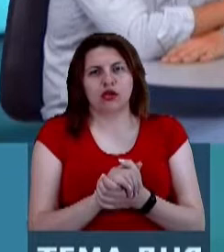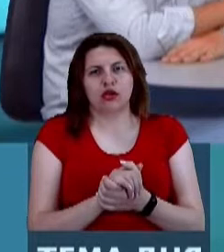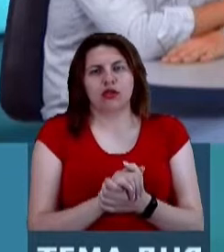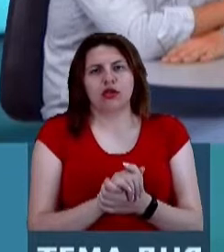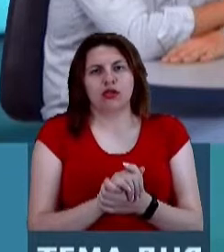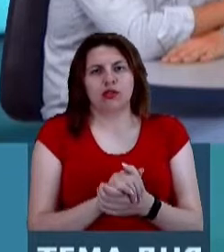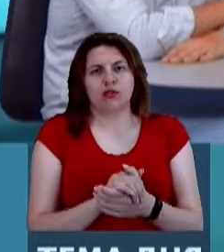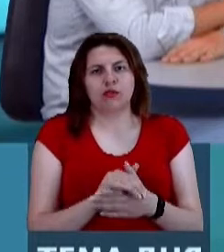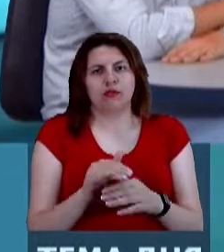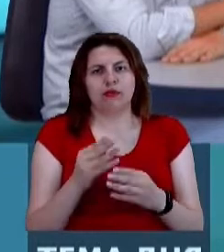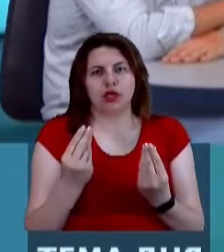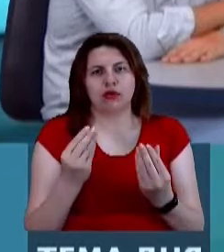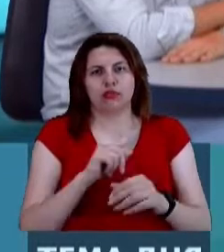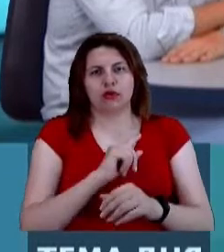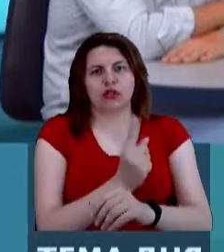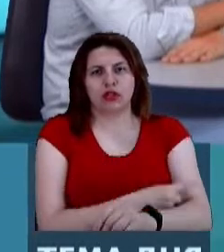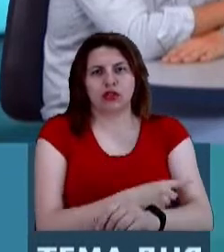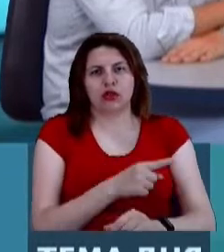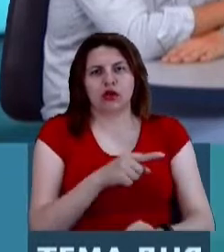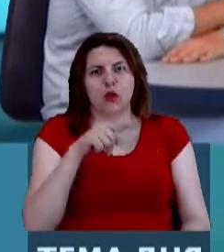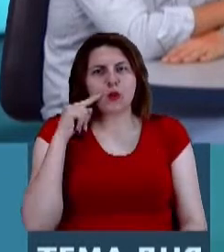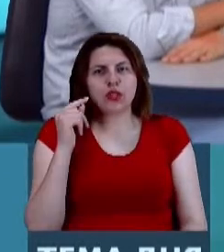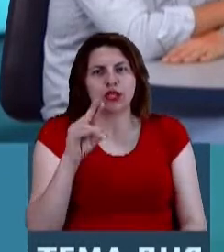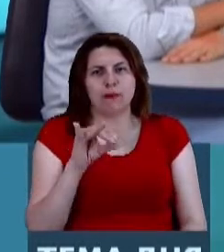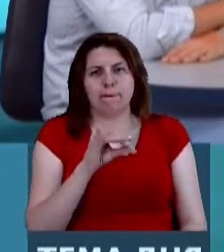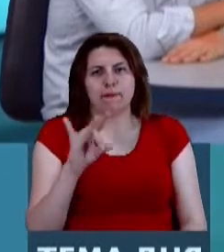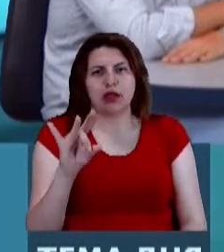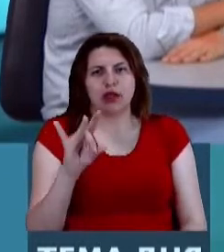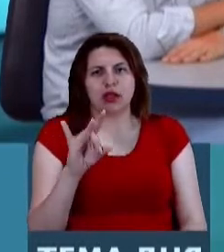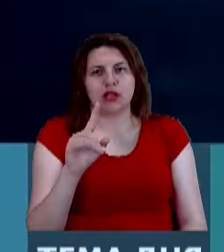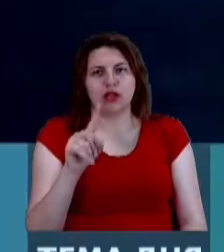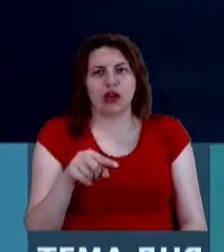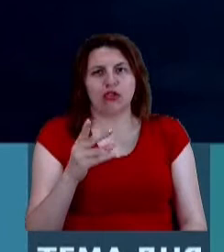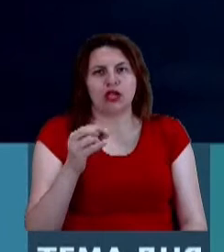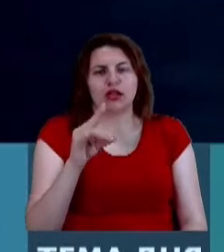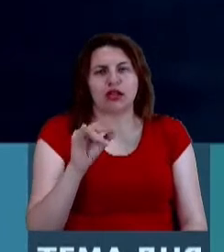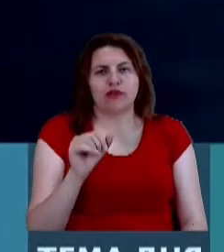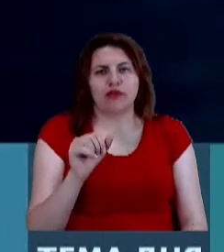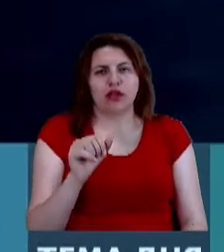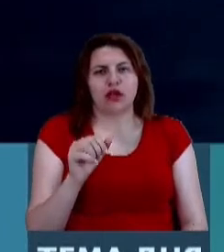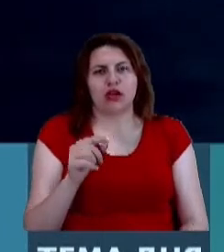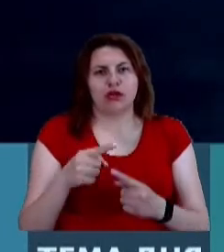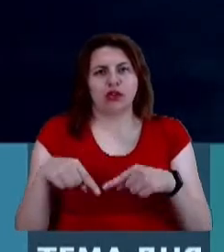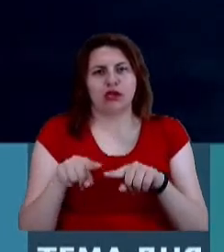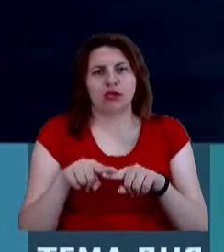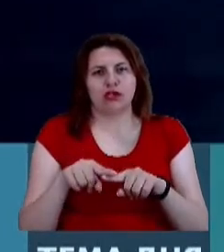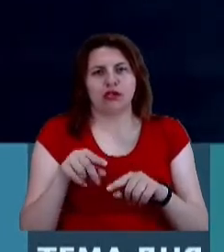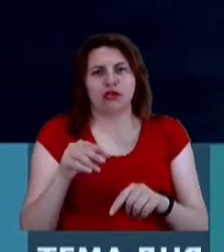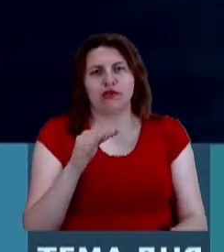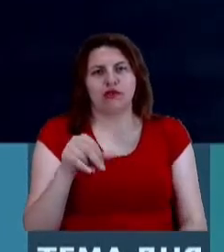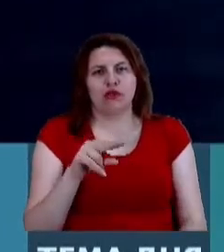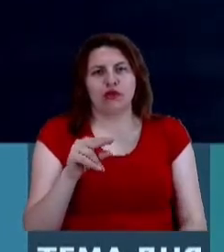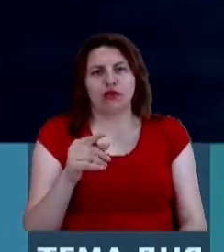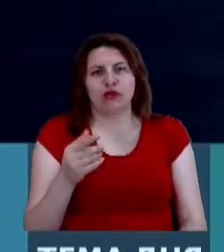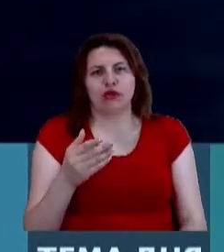силу. Фонд «Руський мір» – це друга така альтернативна організація. Фонд Герчакова публічної дипломатії.